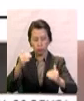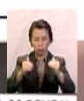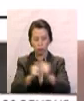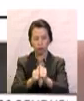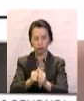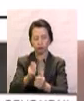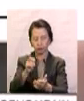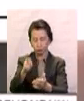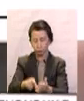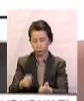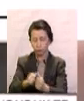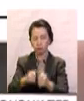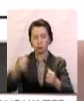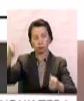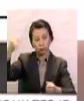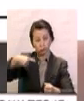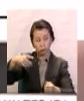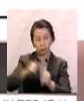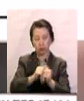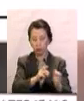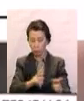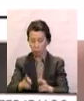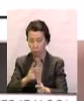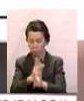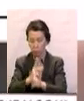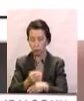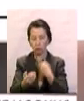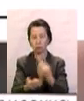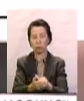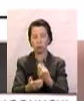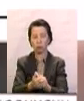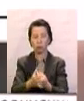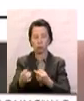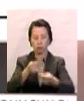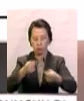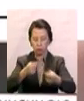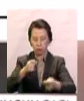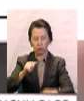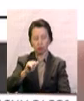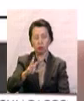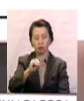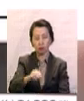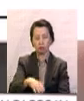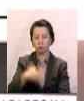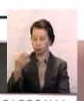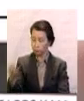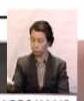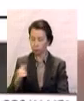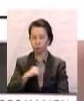kredit, peletakan persaraan, perancangan dan kawalan keuangan serta pentadbiran am. Beliau juga